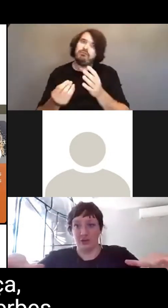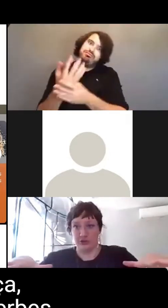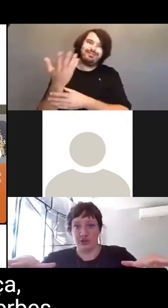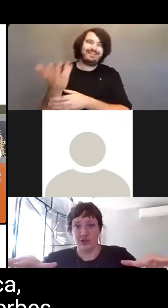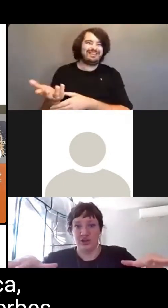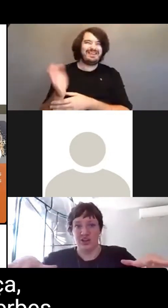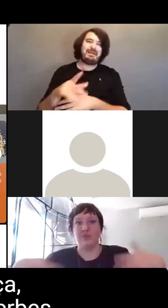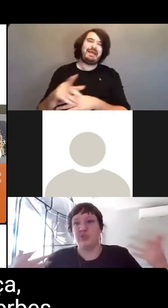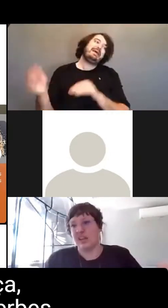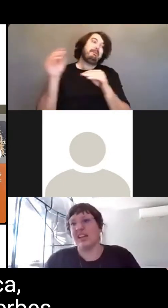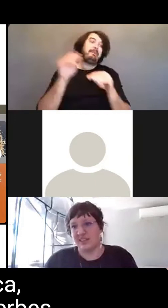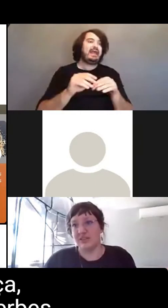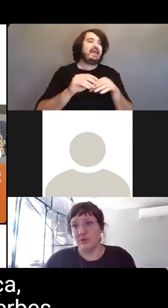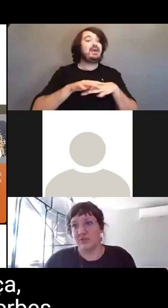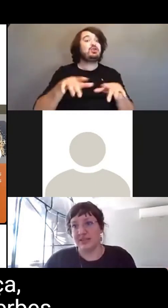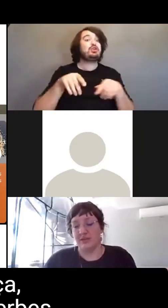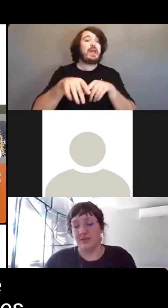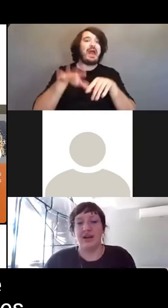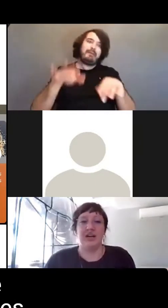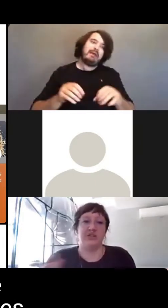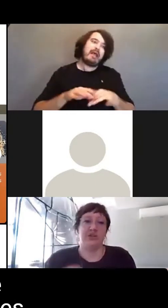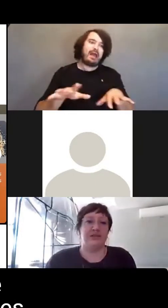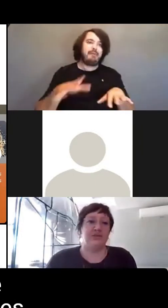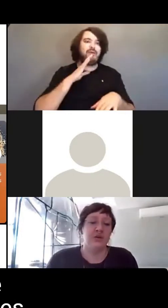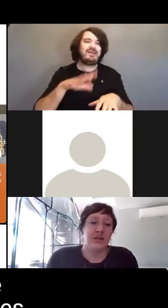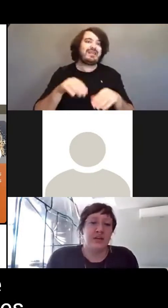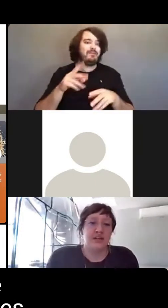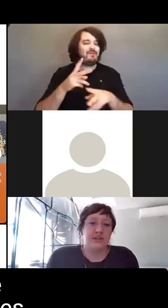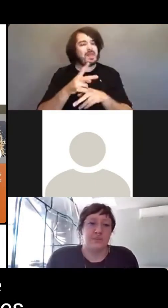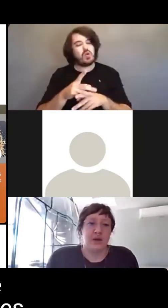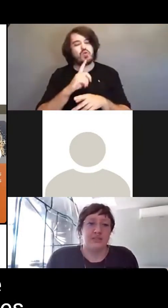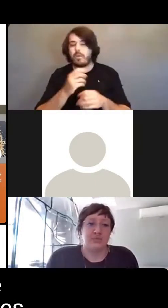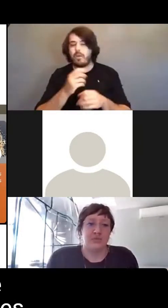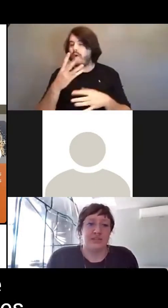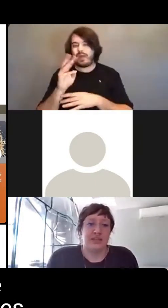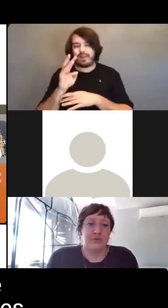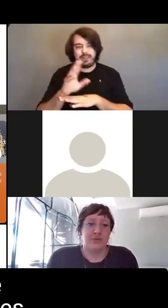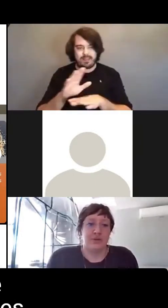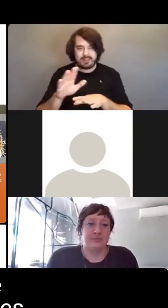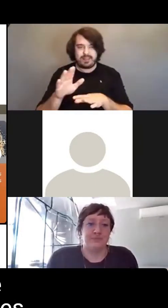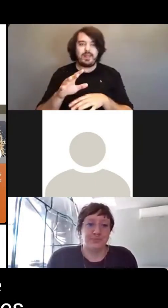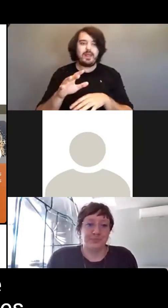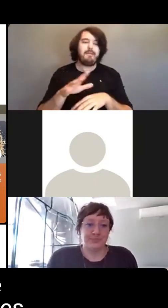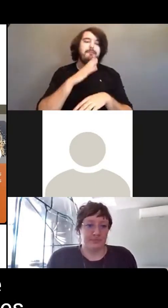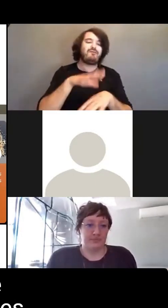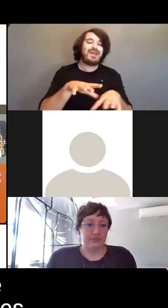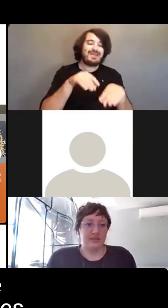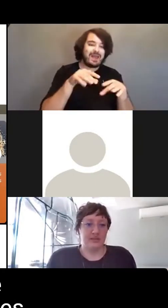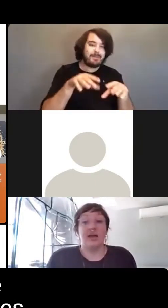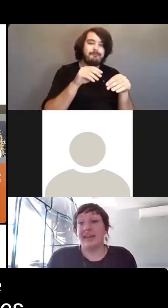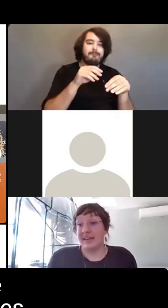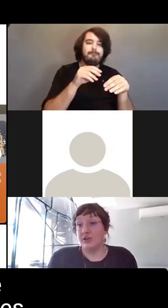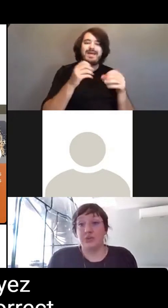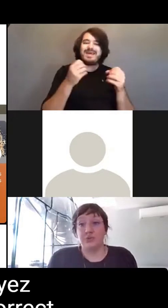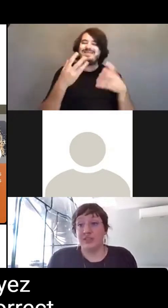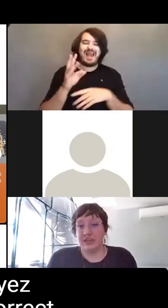allez étendre ça, vous allez étendre des mauvaises herbes. Alors, assurez-vous de prendre des mauvaises herbes sans graines. Lorsque vous désherbez,